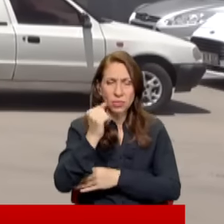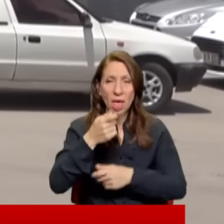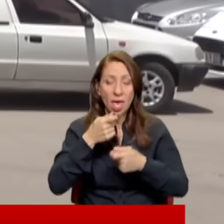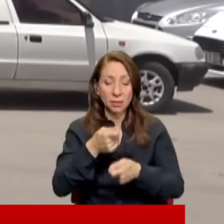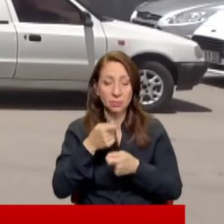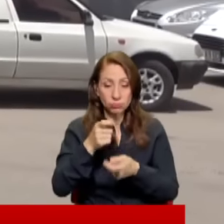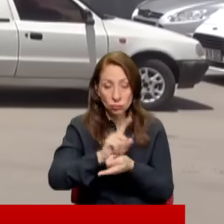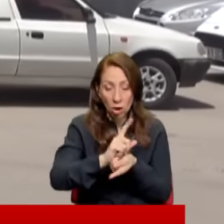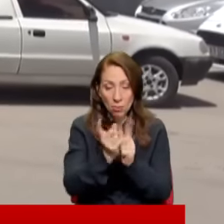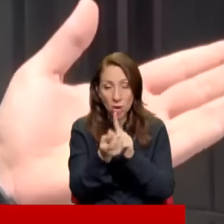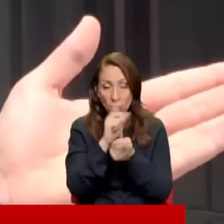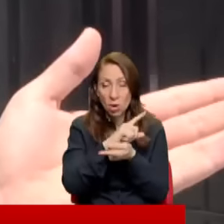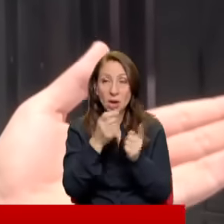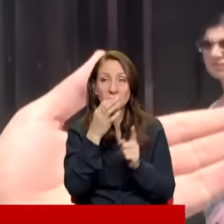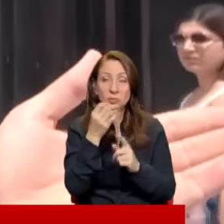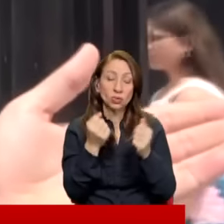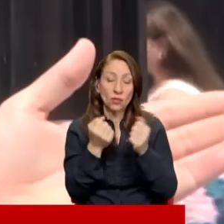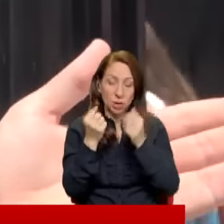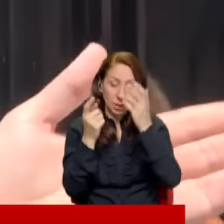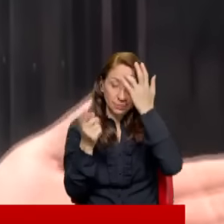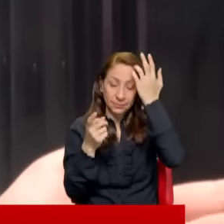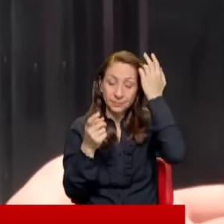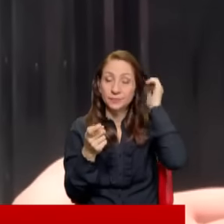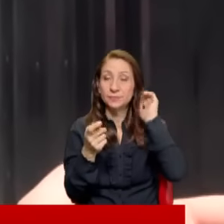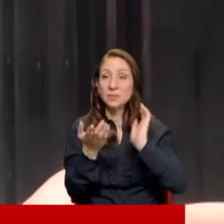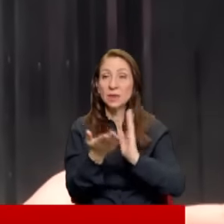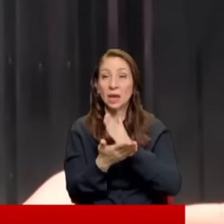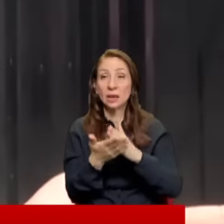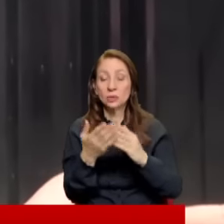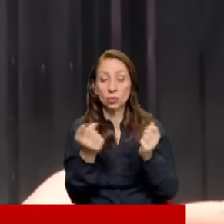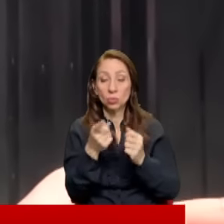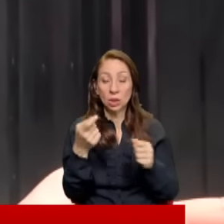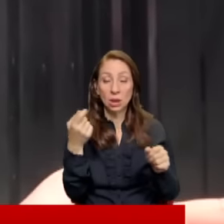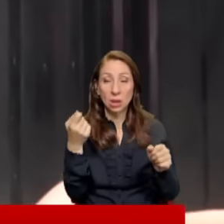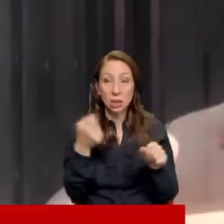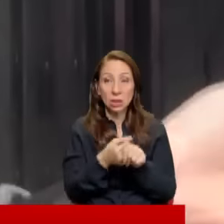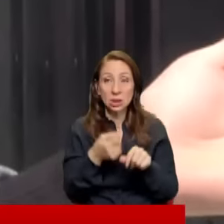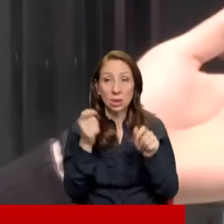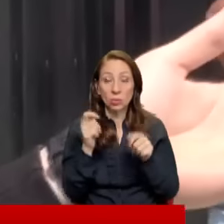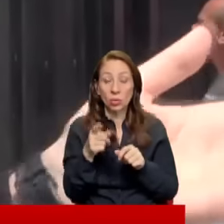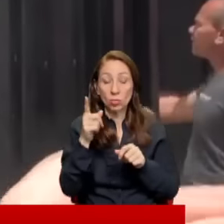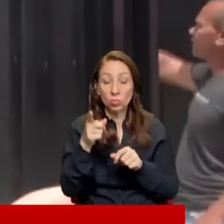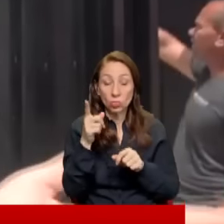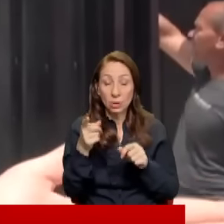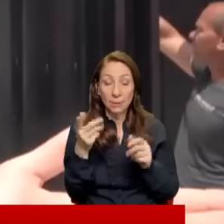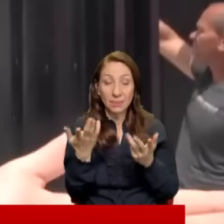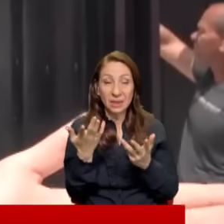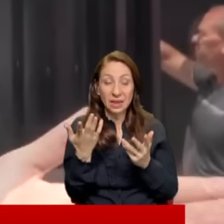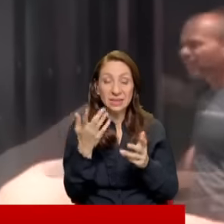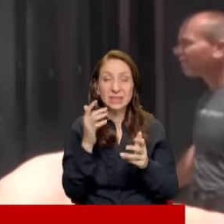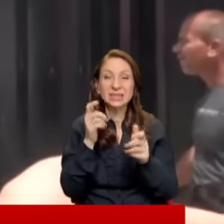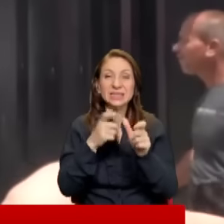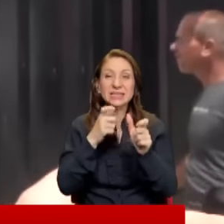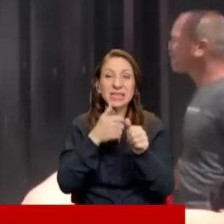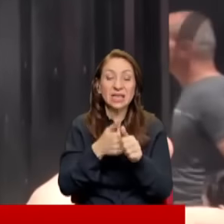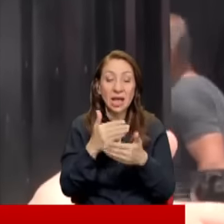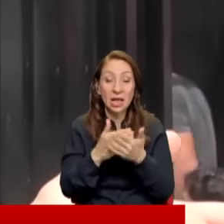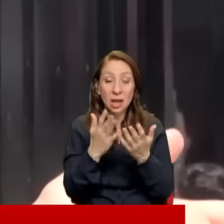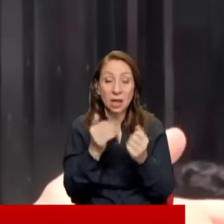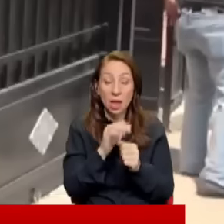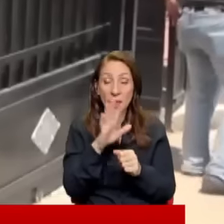eğitim veriliyor Acemi sürücülere Normalde ehliyetli sürücüler bu kadar kaza yapıyor Bir de bunlar yani stajyer öğrenci ehliyet